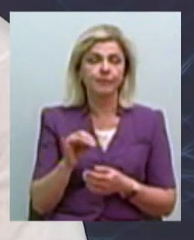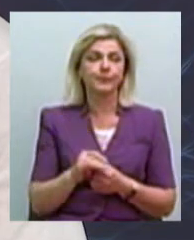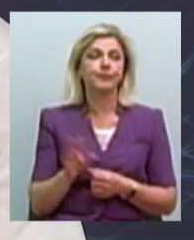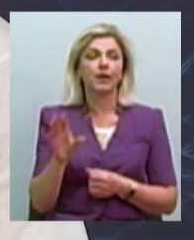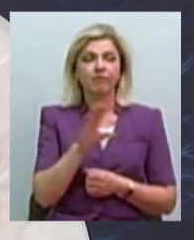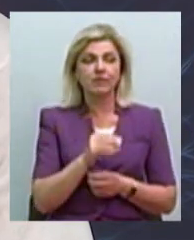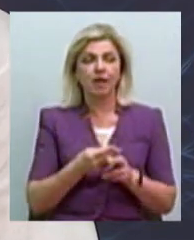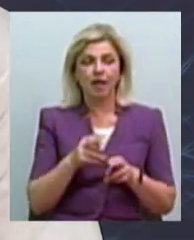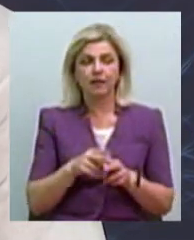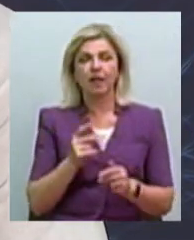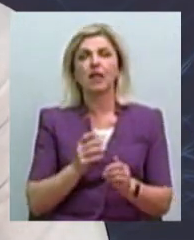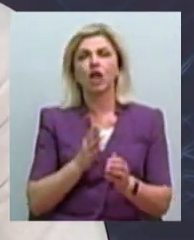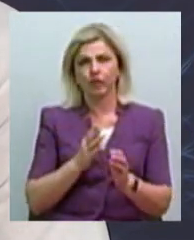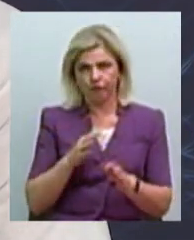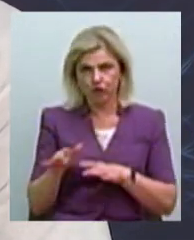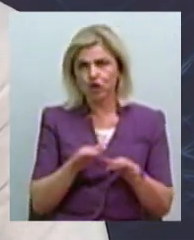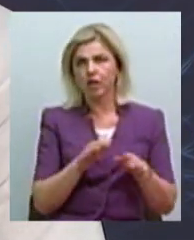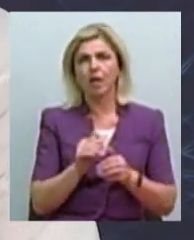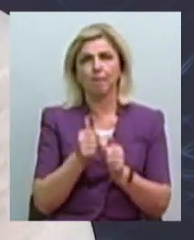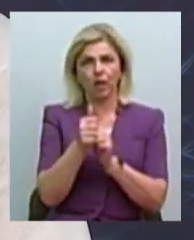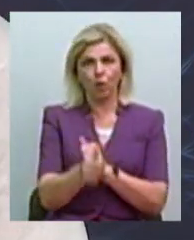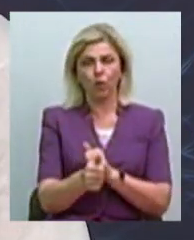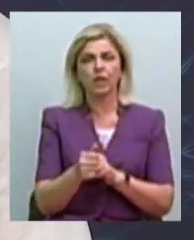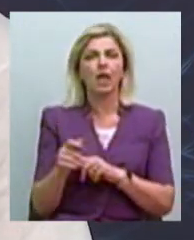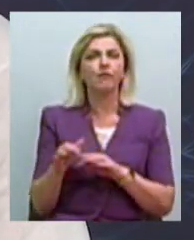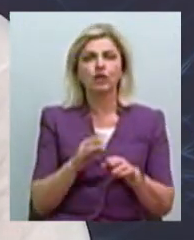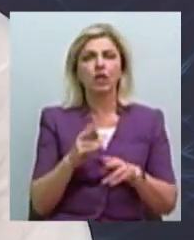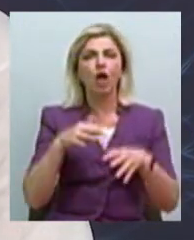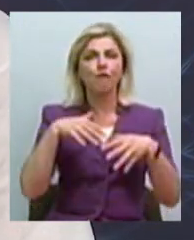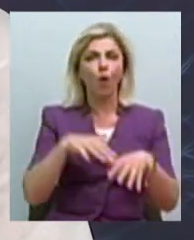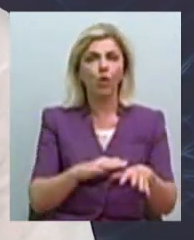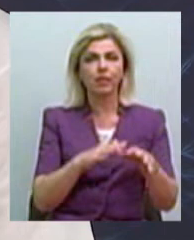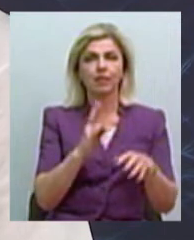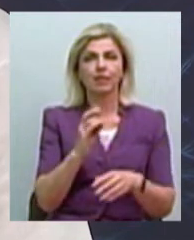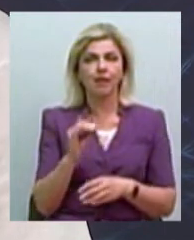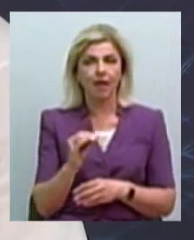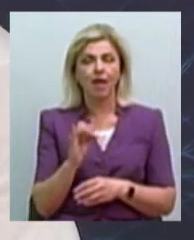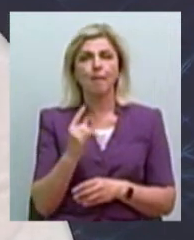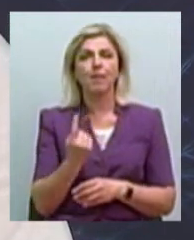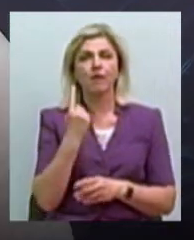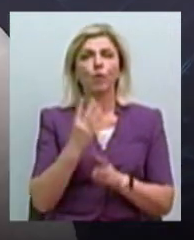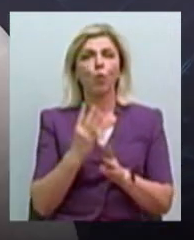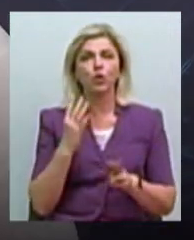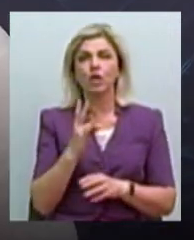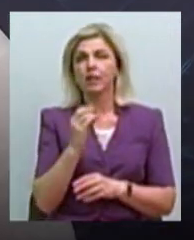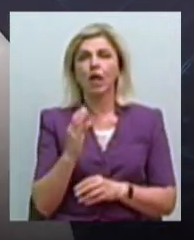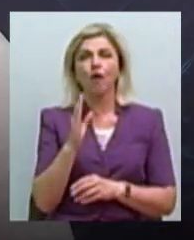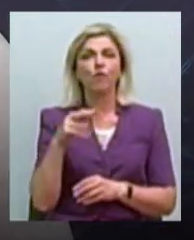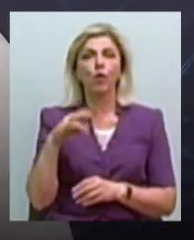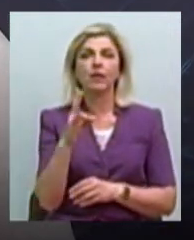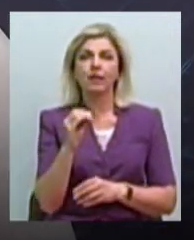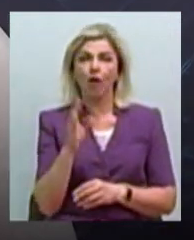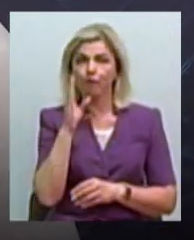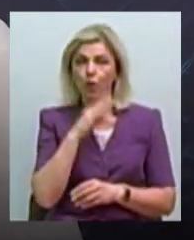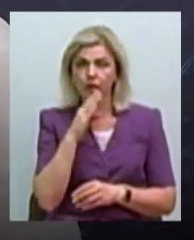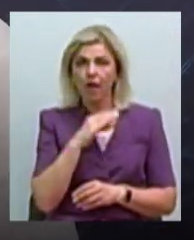посыл именно на движение вперед. Причем движение на волне, и не в первую очередь даже не на волне воды как таковой, а